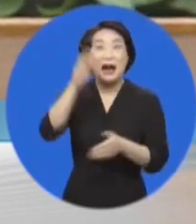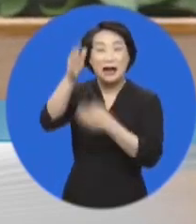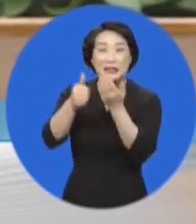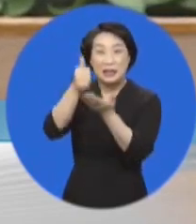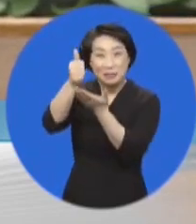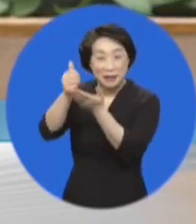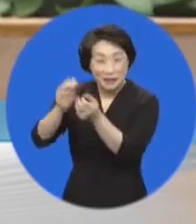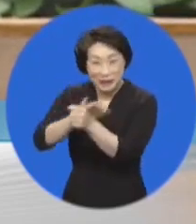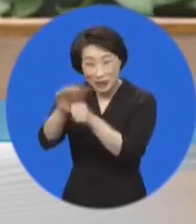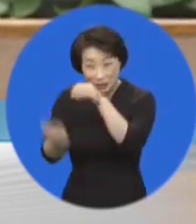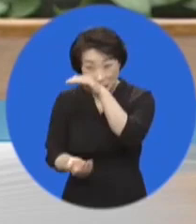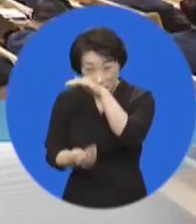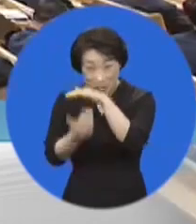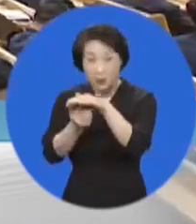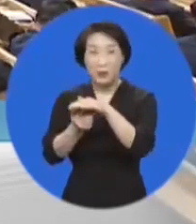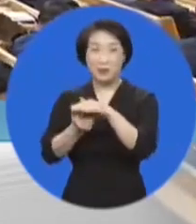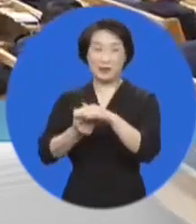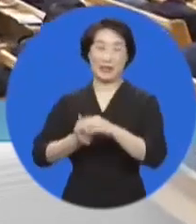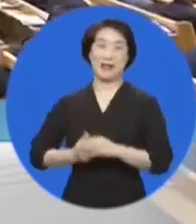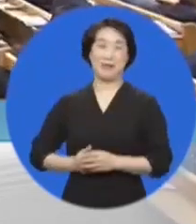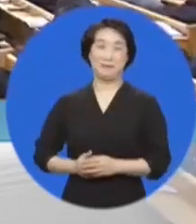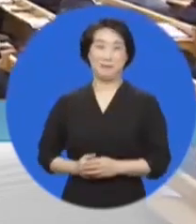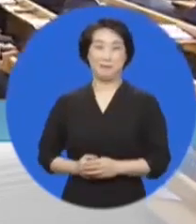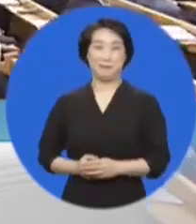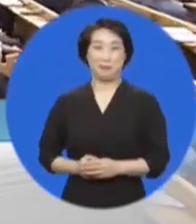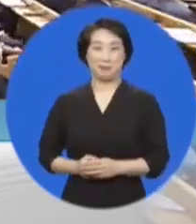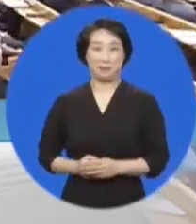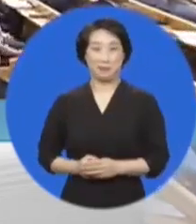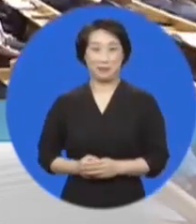하나님의 사랑의 절정이요,